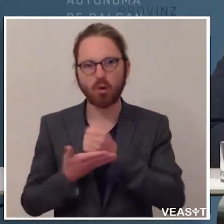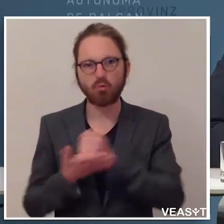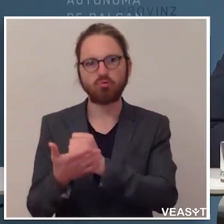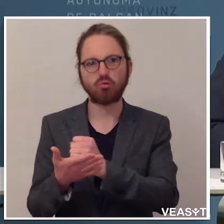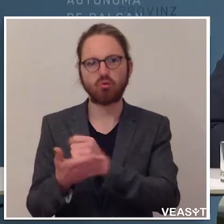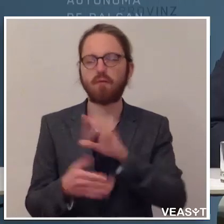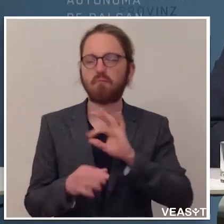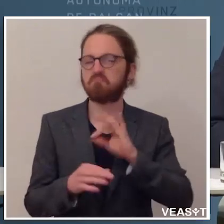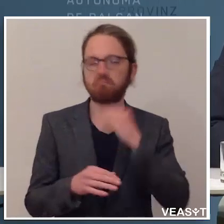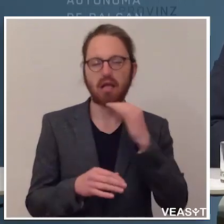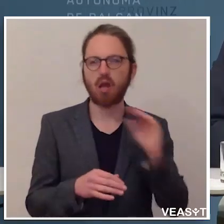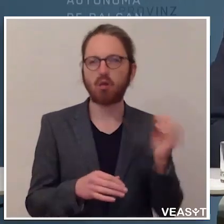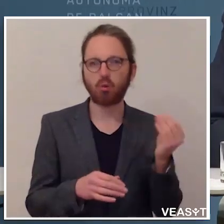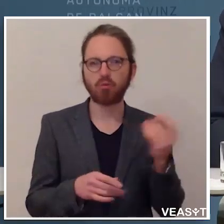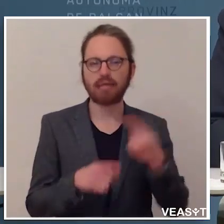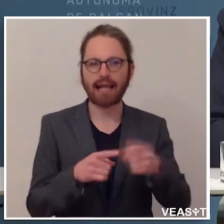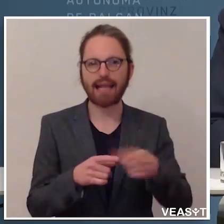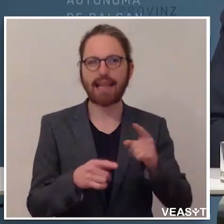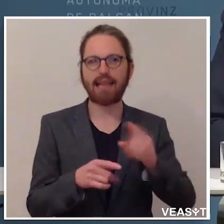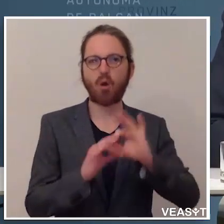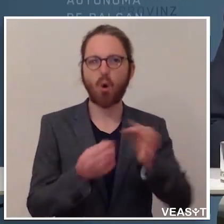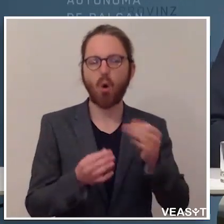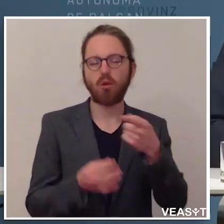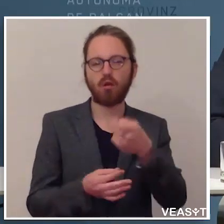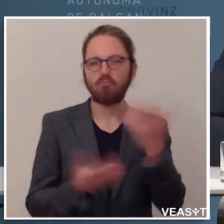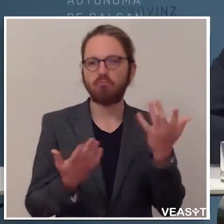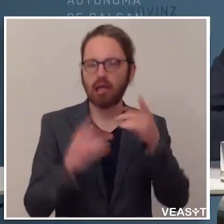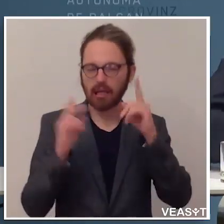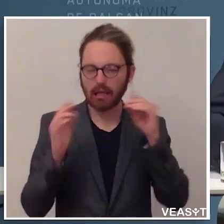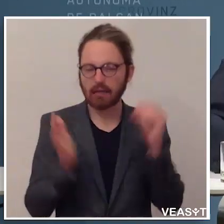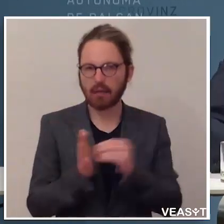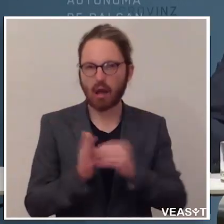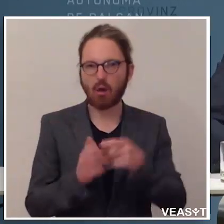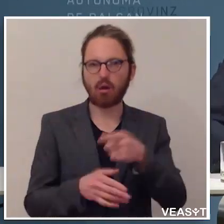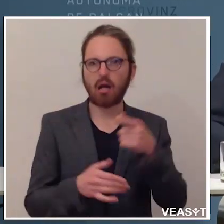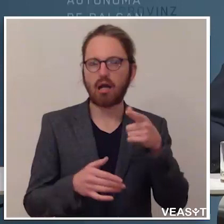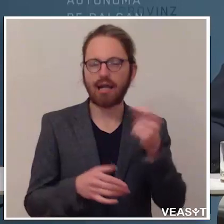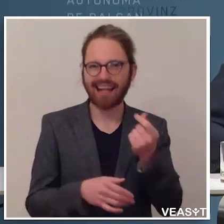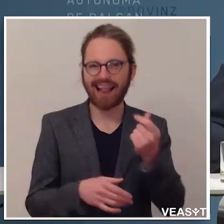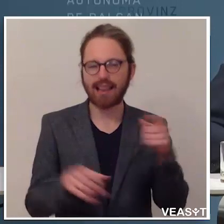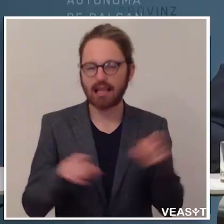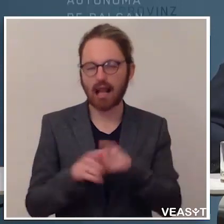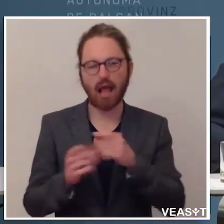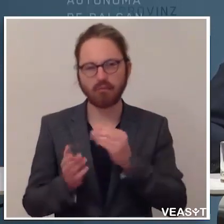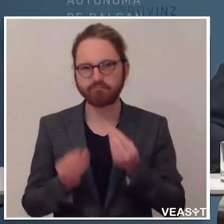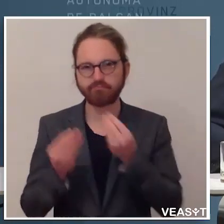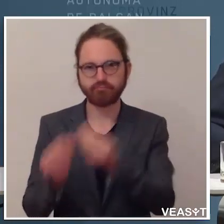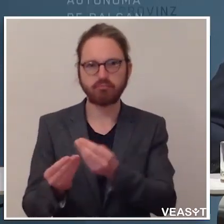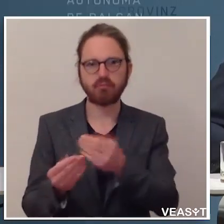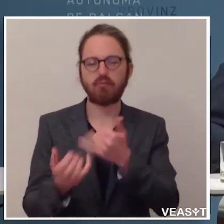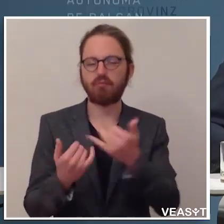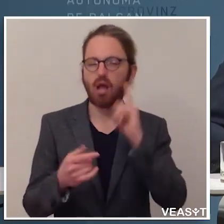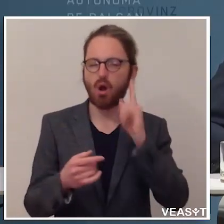um günstige Kredite geht, Liquidität, oder ob es darum geht, dass man tatsächlich dann auch Geld zuweist, also